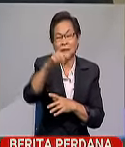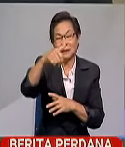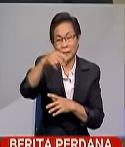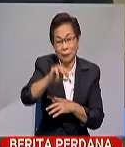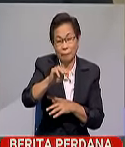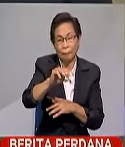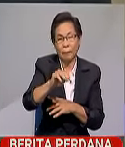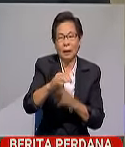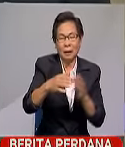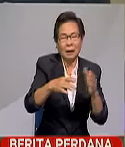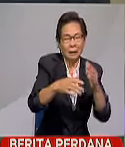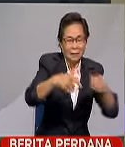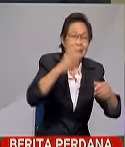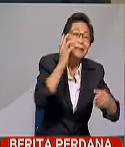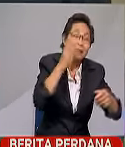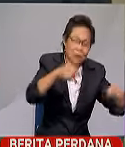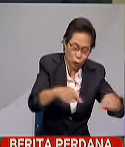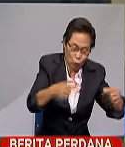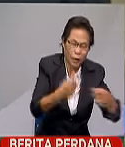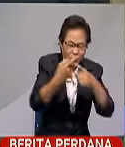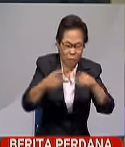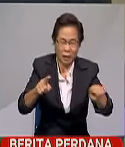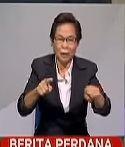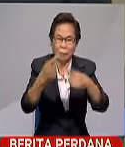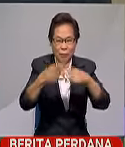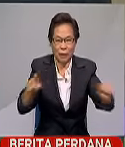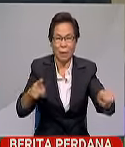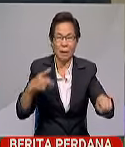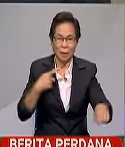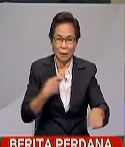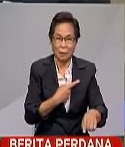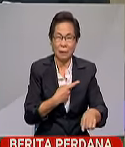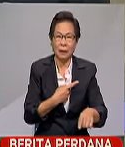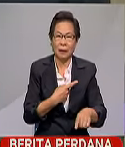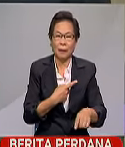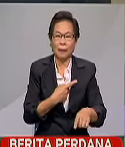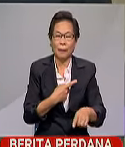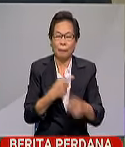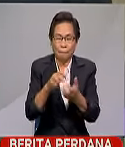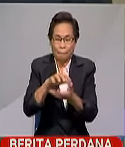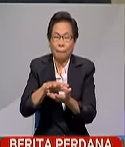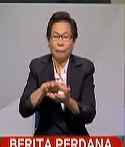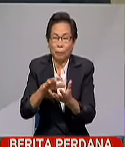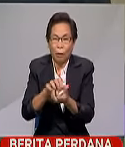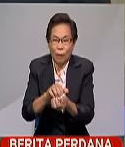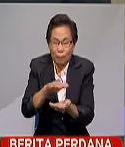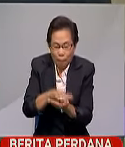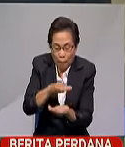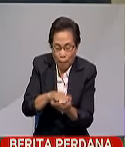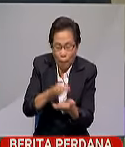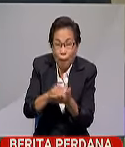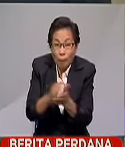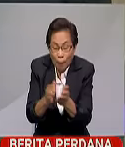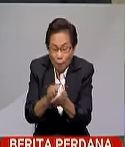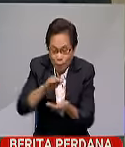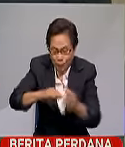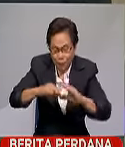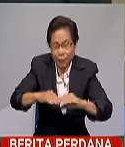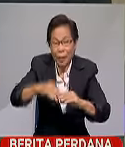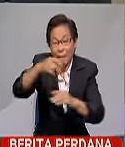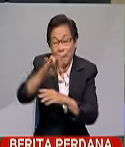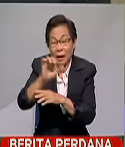dia akan goreng, tapi berbeza dengan yang ini, kita perap menggunakan nasi masak dan ikan kita pun